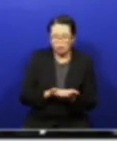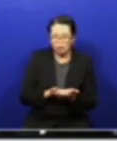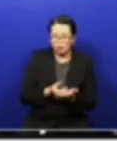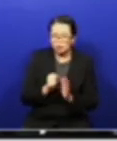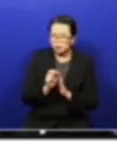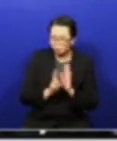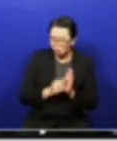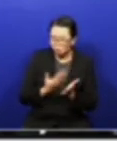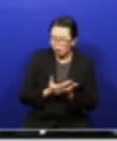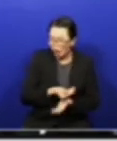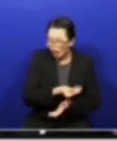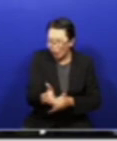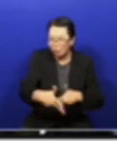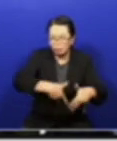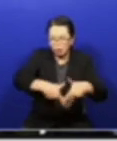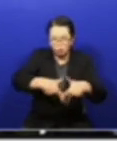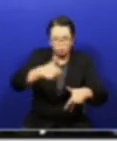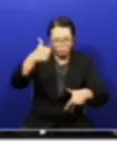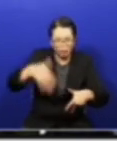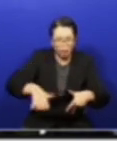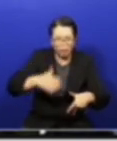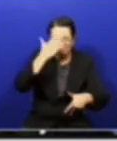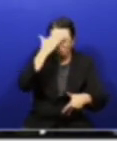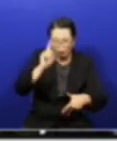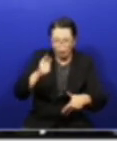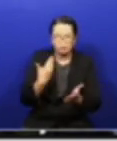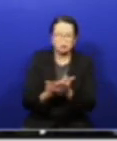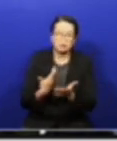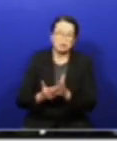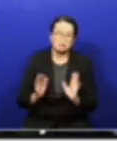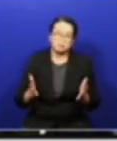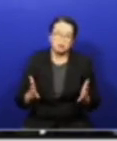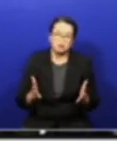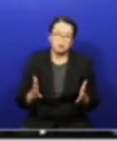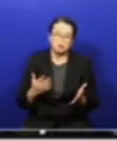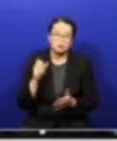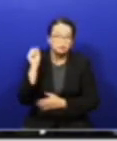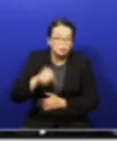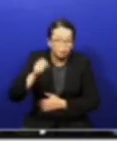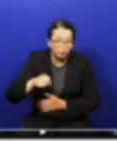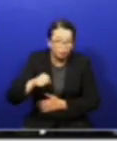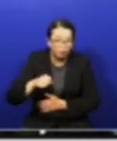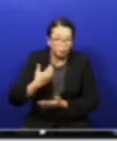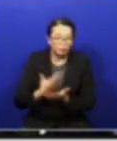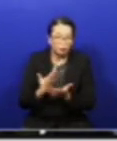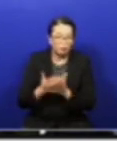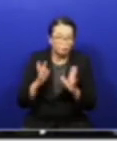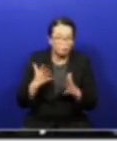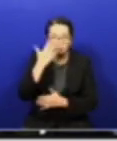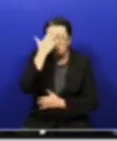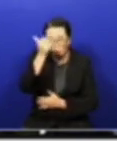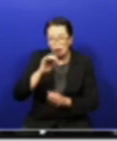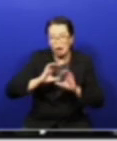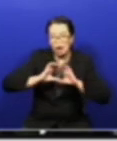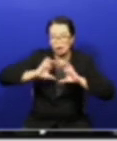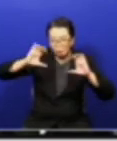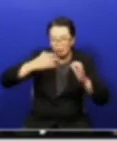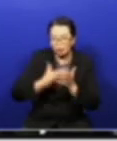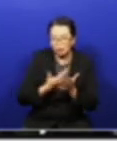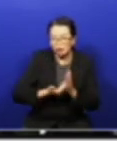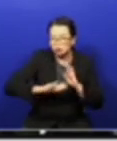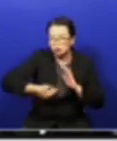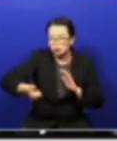อ้เรื่องระเบียบที่มันไม่ตรงอีกเรื่องหนึ่งแต่เรื่องหนึ่งคือเงินไม่มีมาจากรัฐบาลคืนไม่ได้คืน